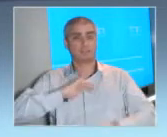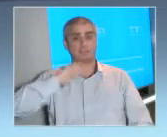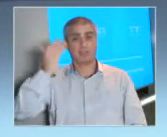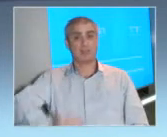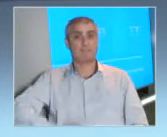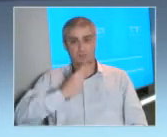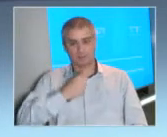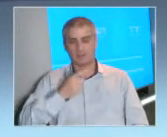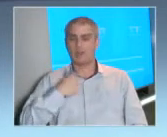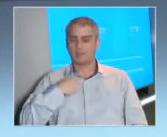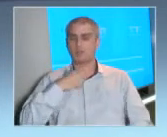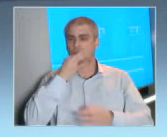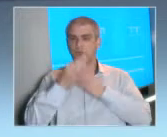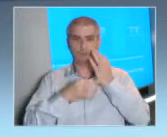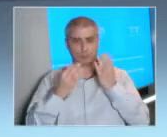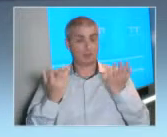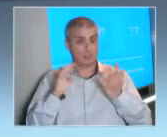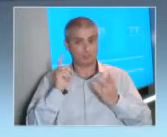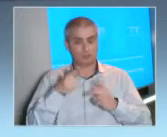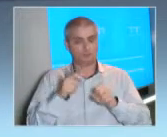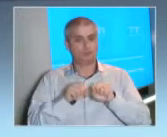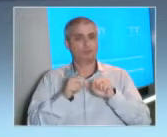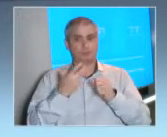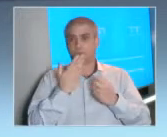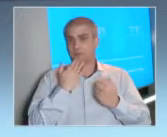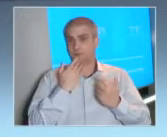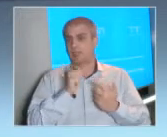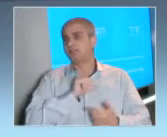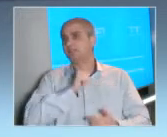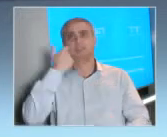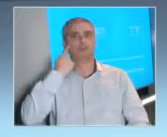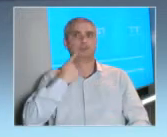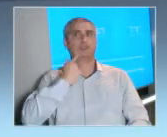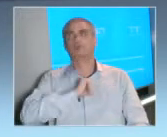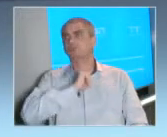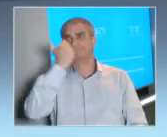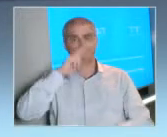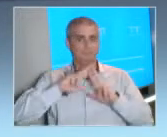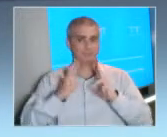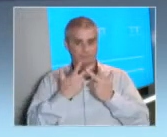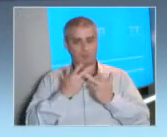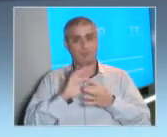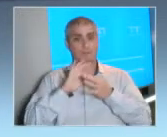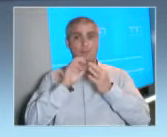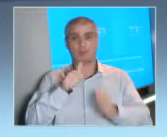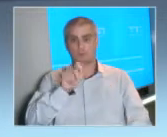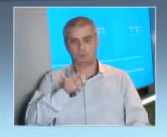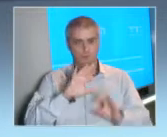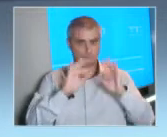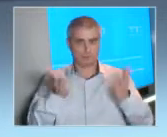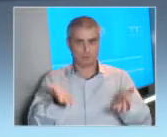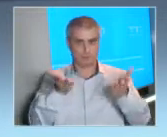דוד ביטן. אנחנו נשאל בכל רם, האם נשברים בישראל סיי שחיתות ציבורית? המדד בערוץ כנסת,